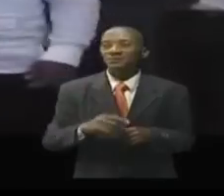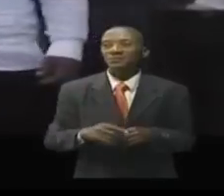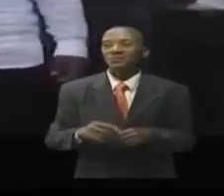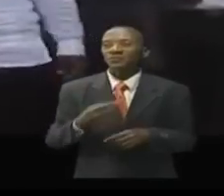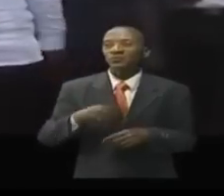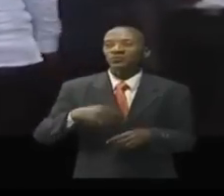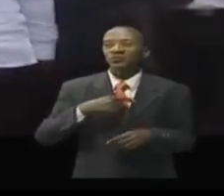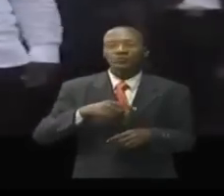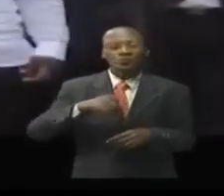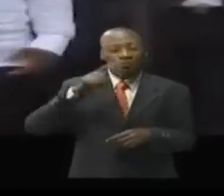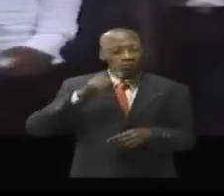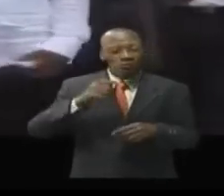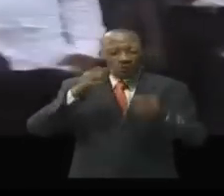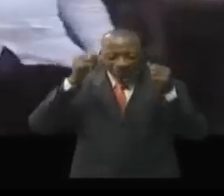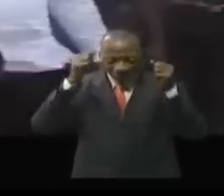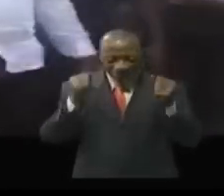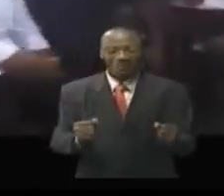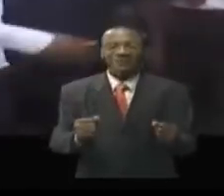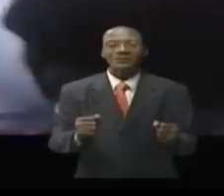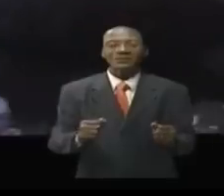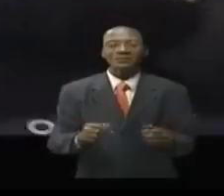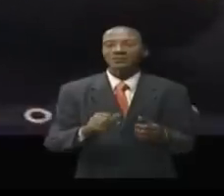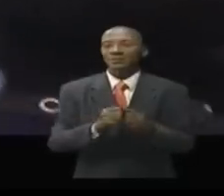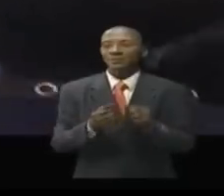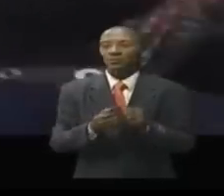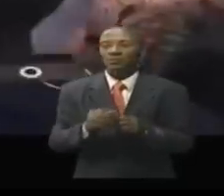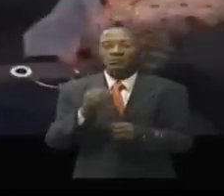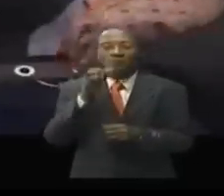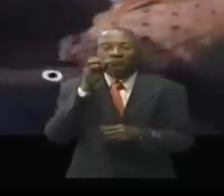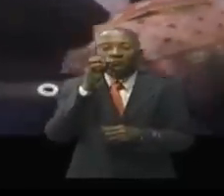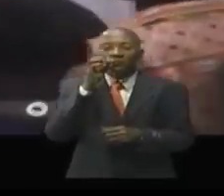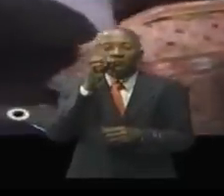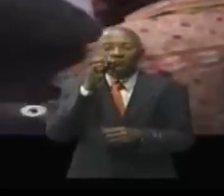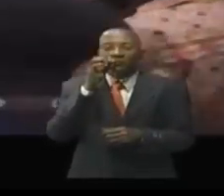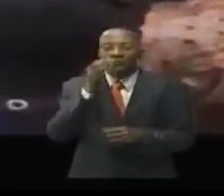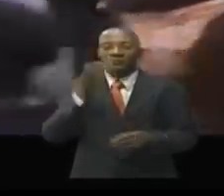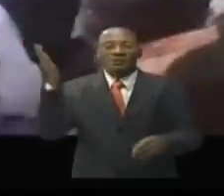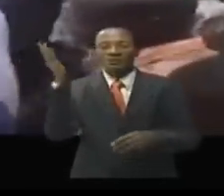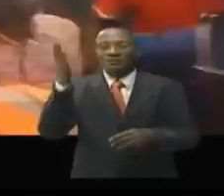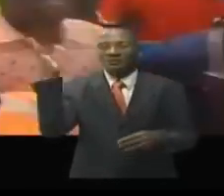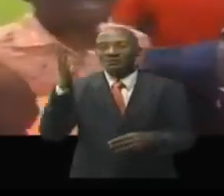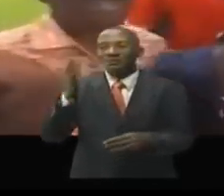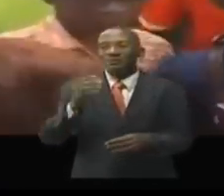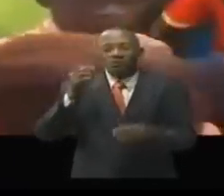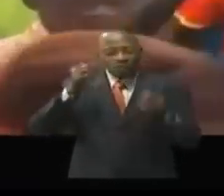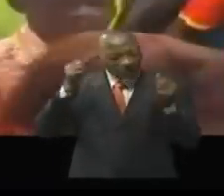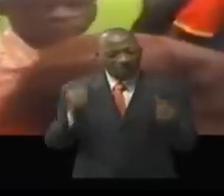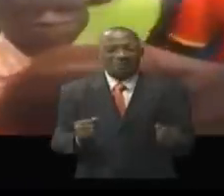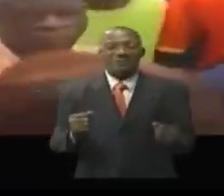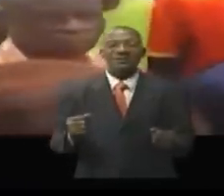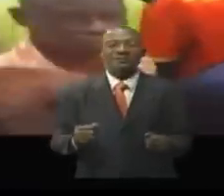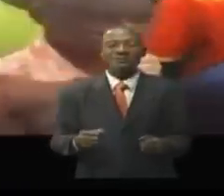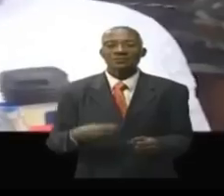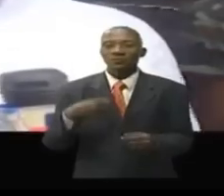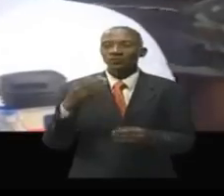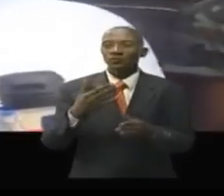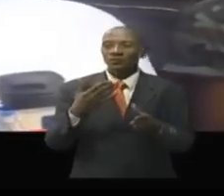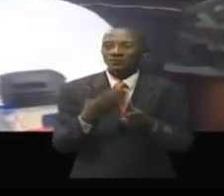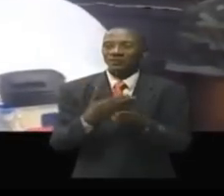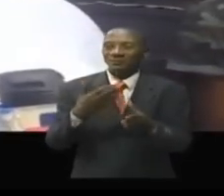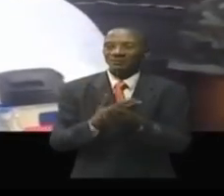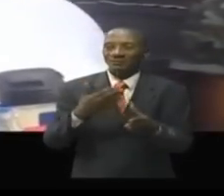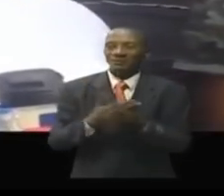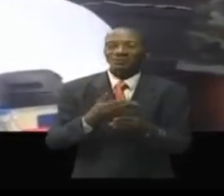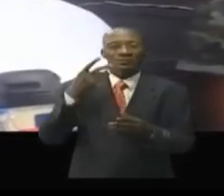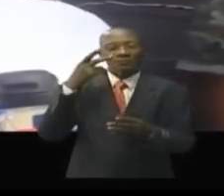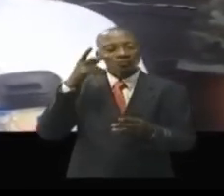Ngalima. Cette opération appelée communément Salongo se tient chaque samedi sous sa supervision. Je fais le constat